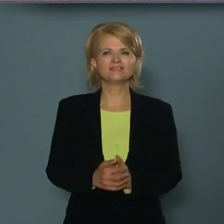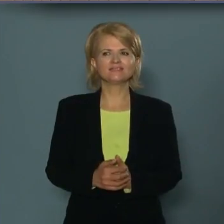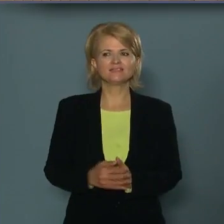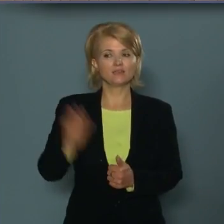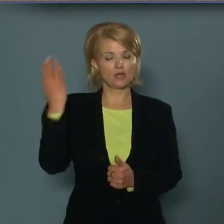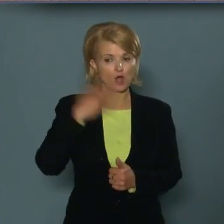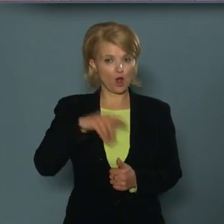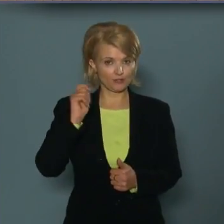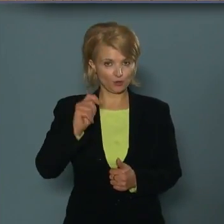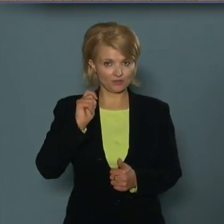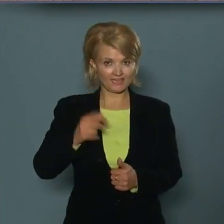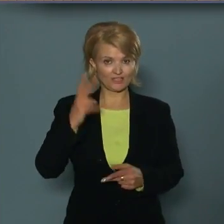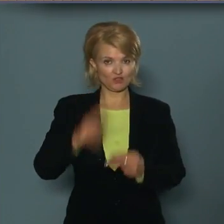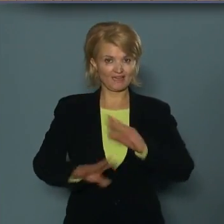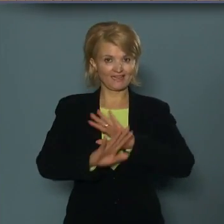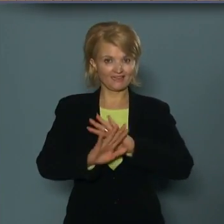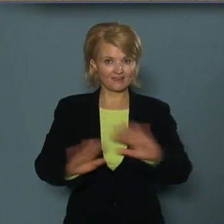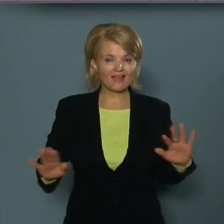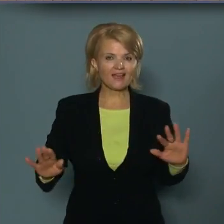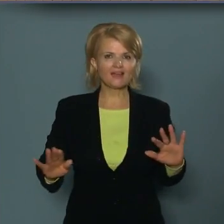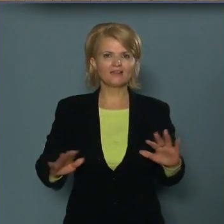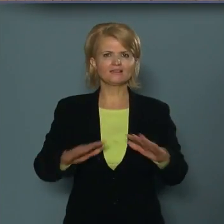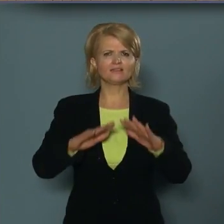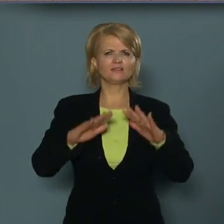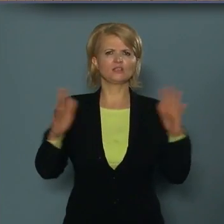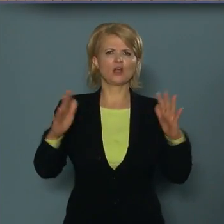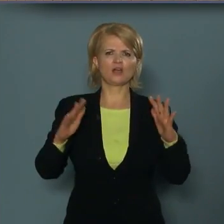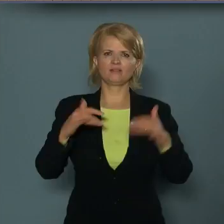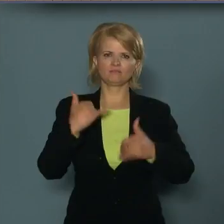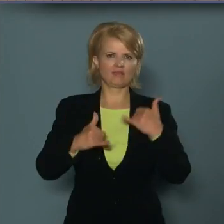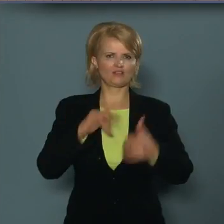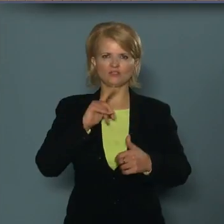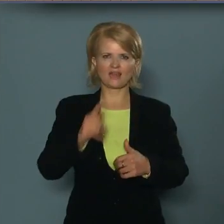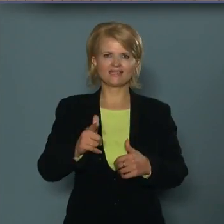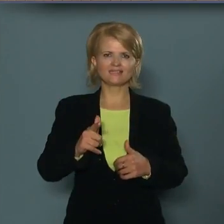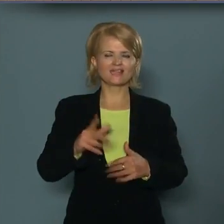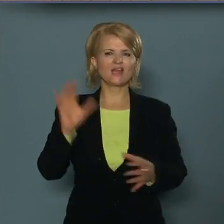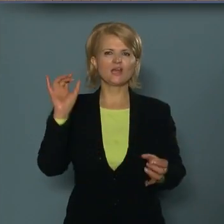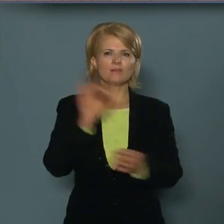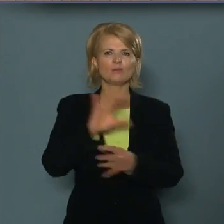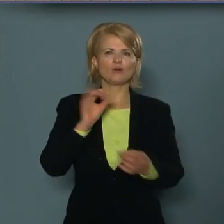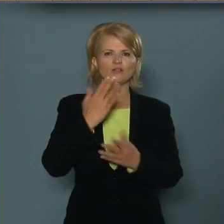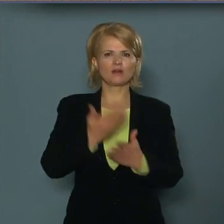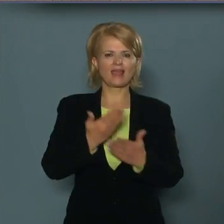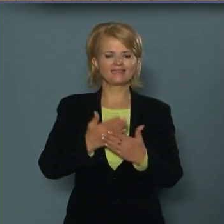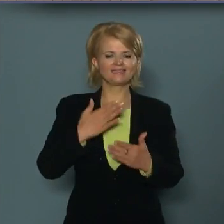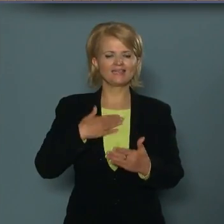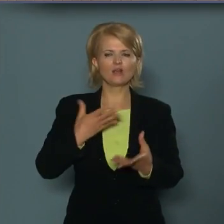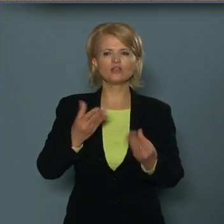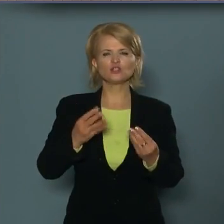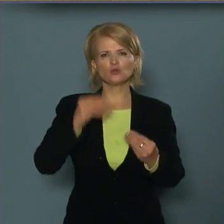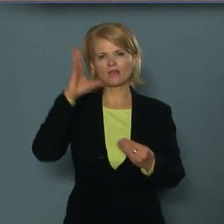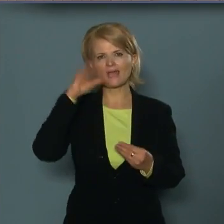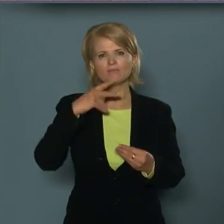a döntéseink, és szerintem ez egy nagy meccs lesz, akkor nagyon-nagyon boldog lennék, hogyha nagyon